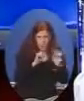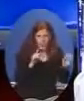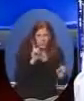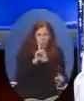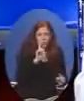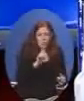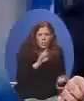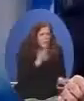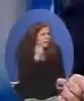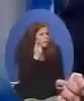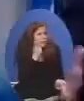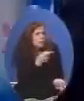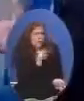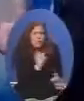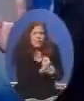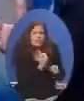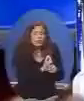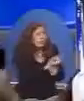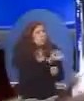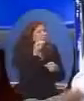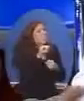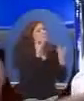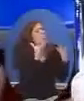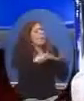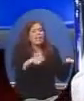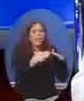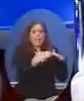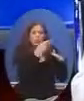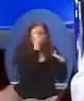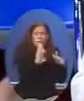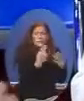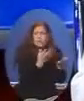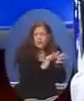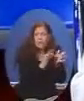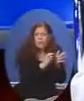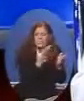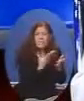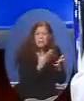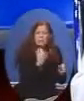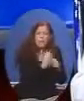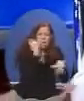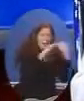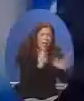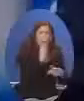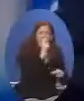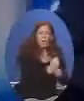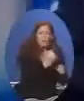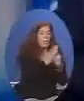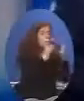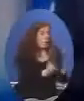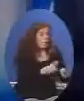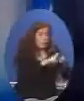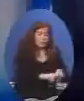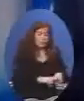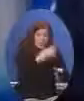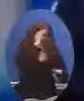שמות של ילדים. למה אתה חושב שעובדים הסוציאליים מעוניינים להוציא ילדים מבית הוריהם? מה יוצא להם מזה? זה רק מכביד על התקציבים שלהם, זה רק מכביד על העבודה שלהם. אם הם יכולים להשאיר